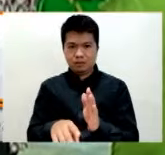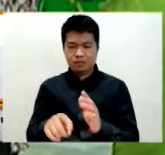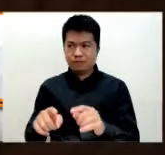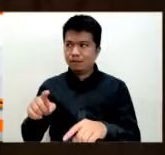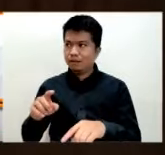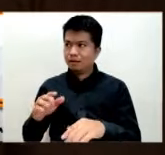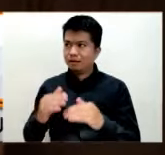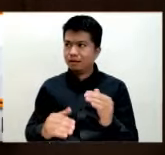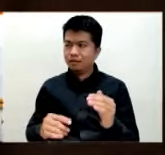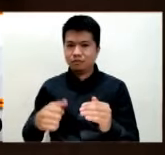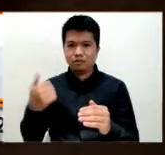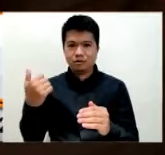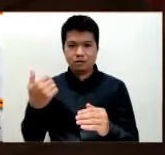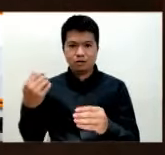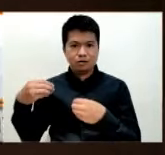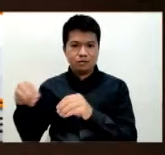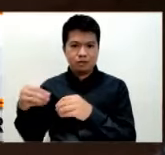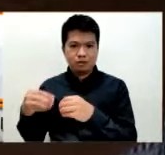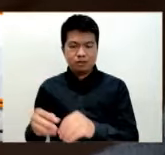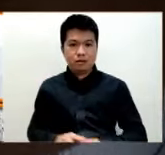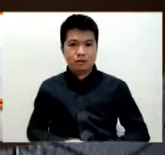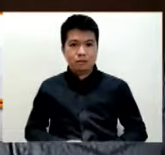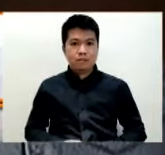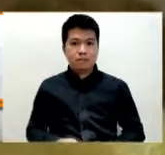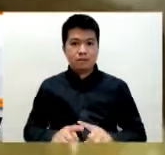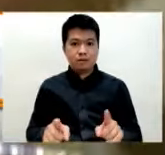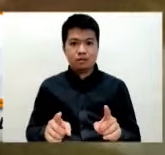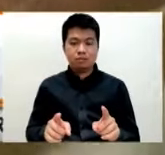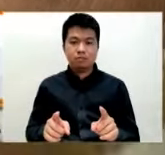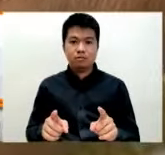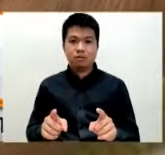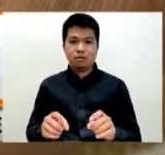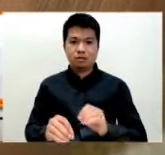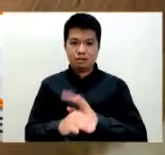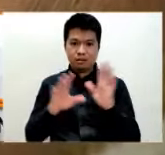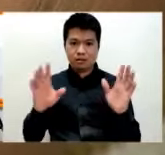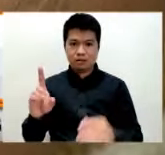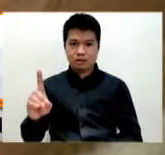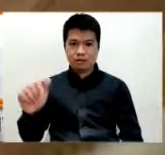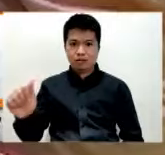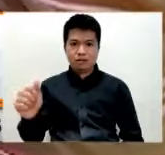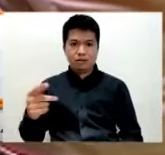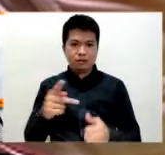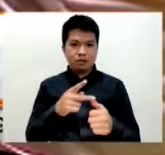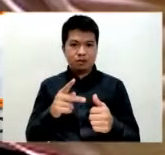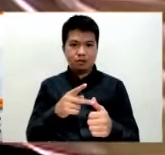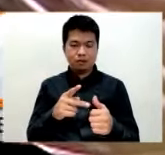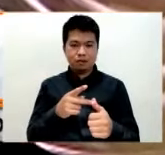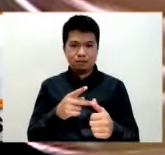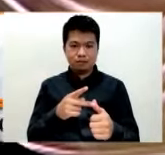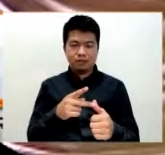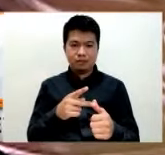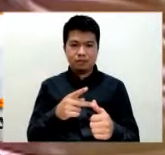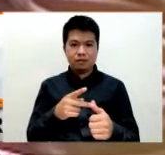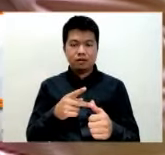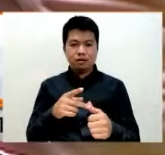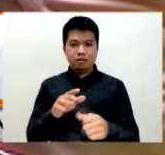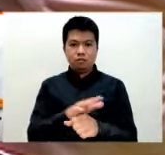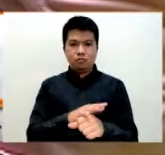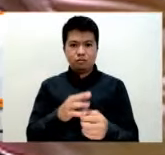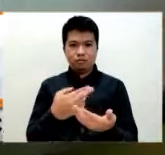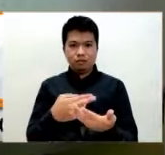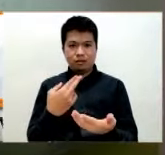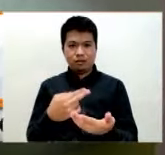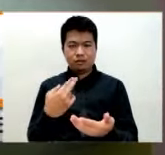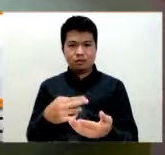merkado. Pero paglilinaw ng DA, prioridad pa rin ang pagbebenta ng local rice sa kadiwa. Kaya inaprubahan na rin ang pagbebenta ng